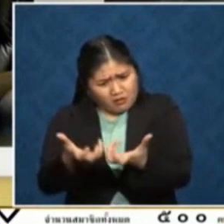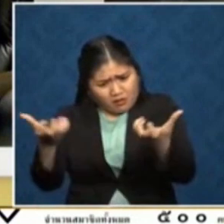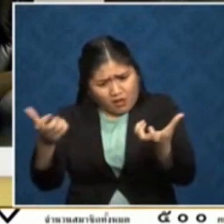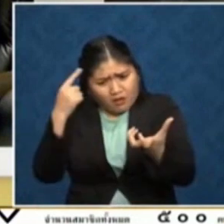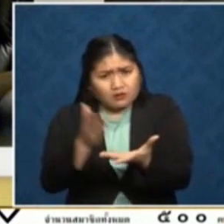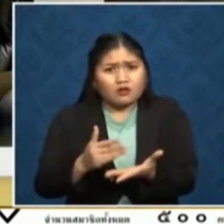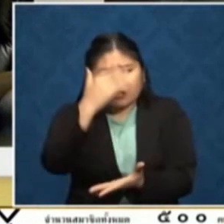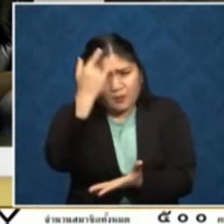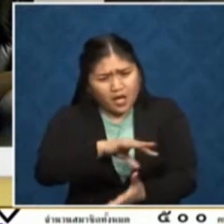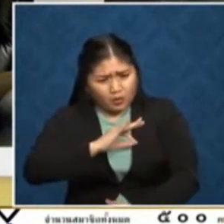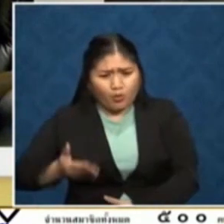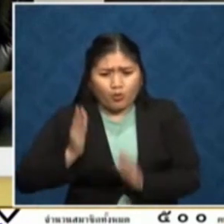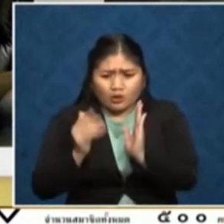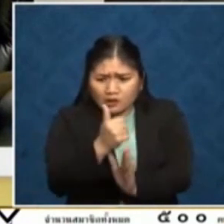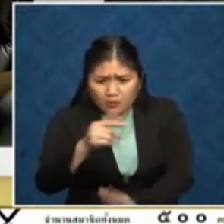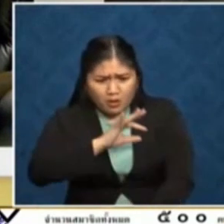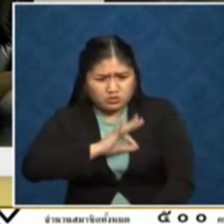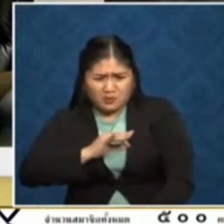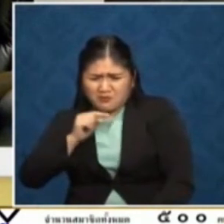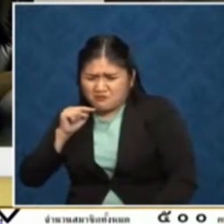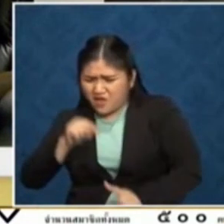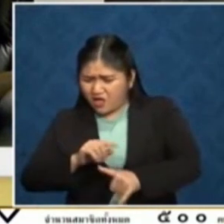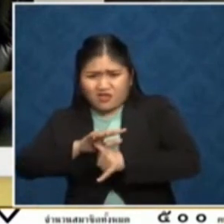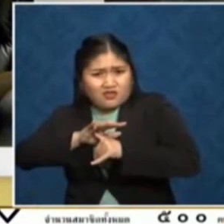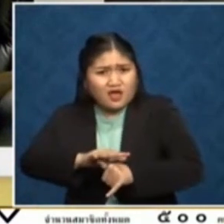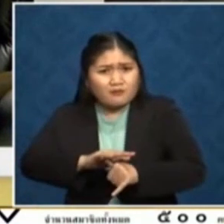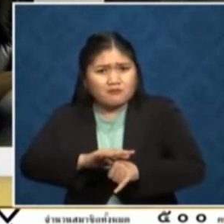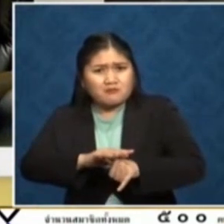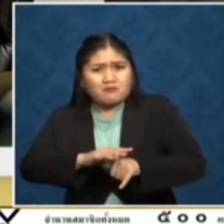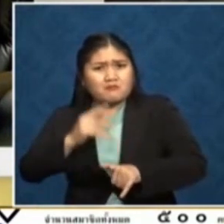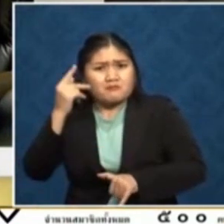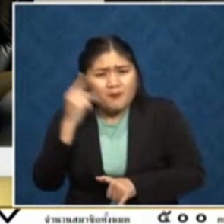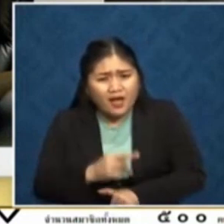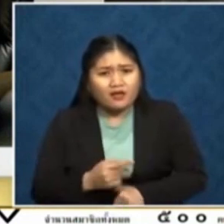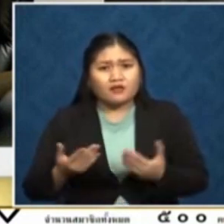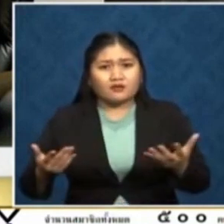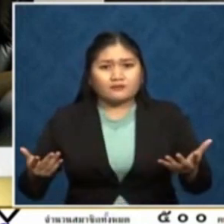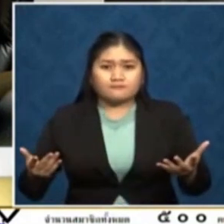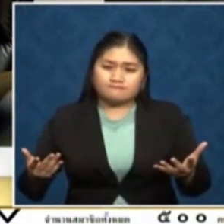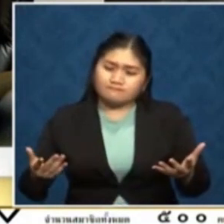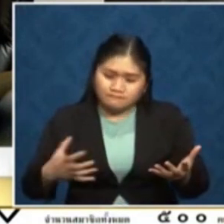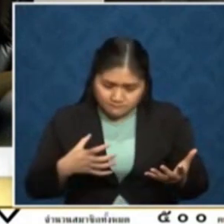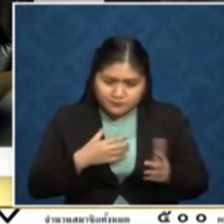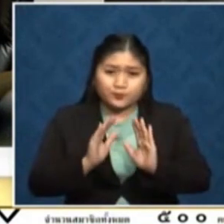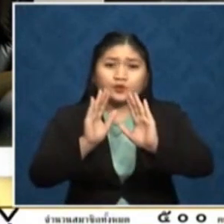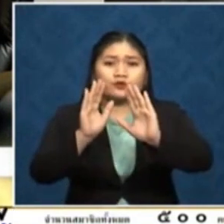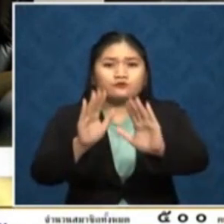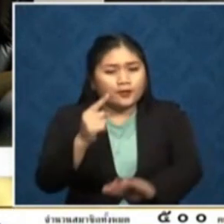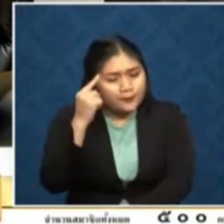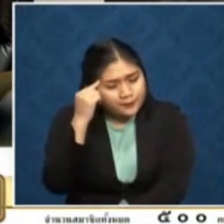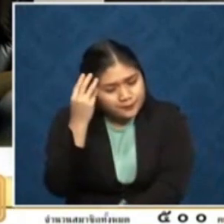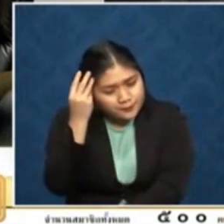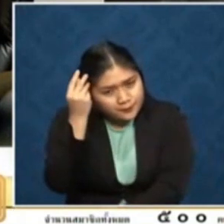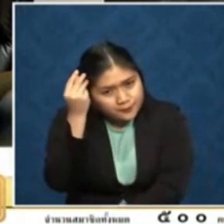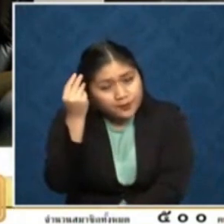ครับเพื่อให้ประชาชนทุกคนมีส่วนร่วมกับเรารู้สึกเป็นอันหนึ่งอันเดียวกันทำไมเราจะต้องแบ่งแยกทำไมเ